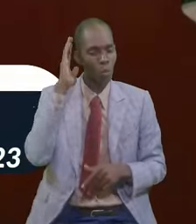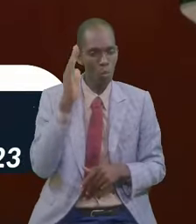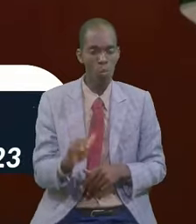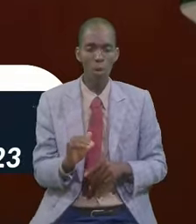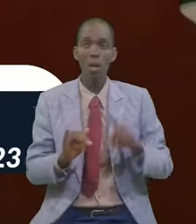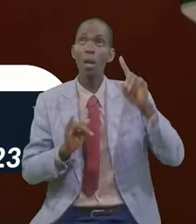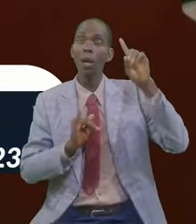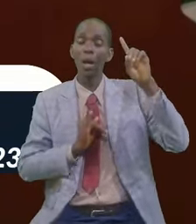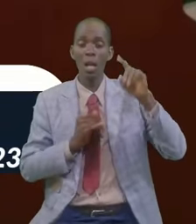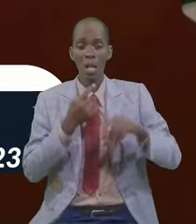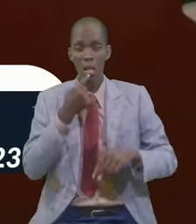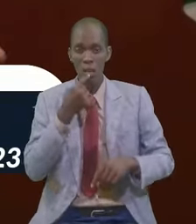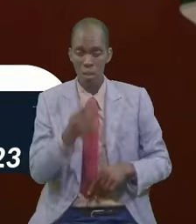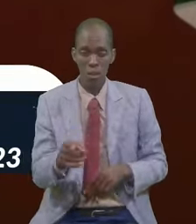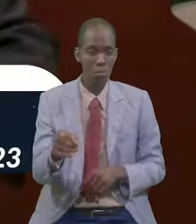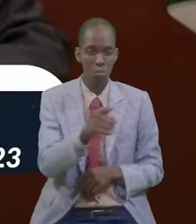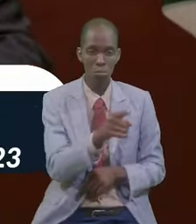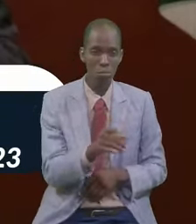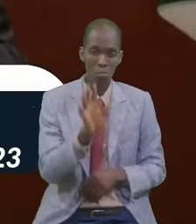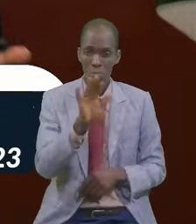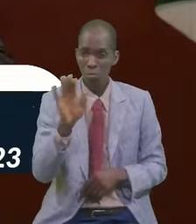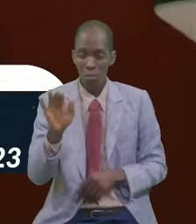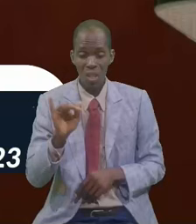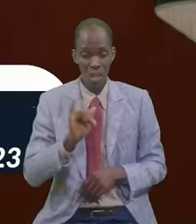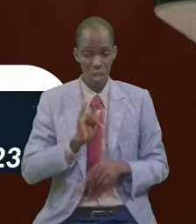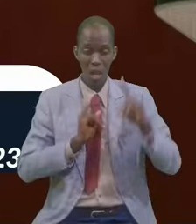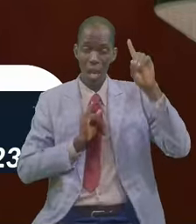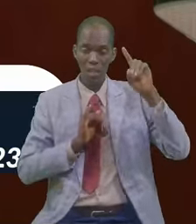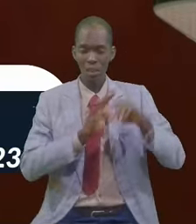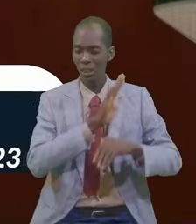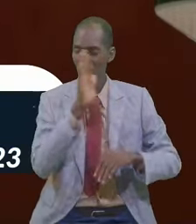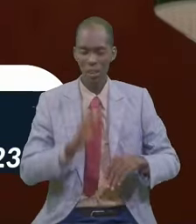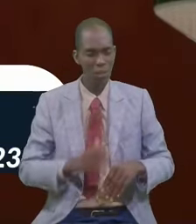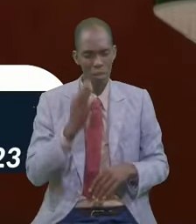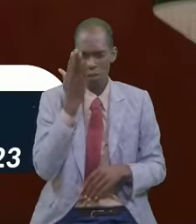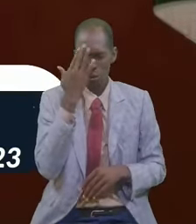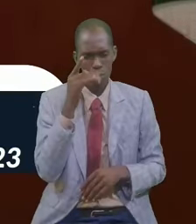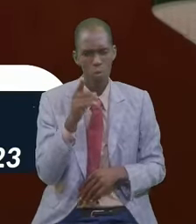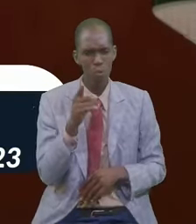dirai ouvertement, je ne vous ai jamais connu.